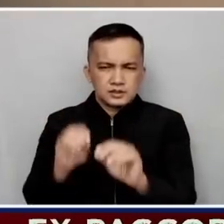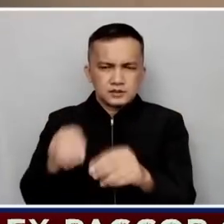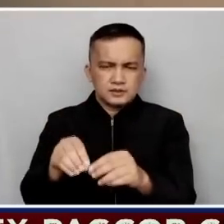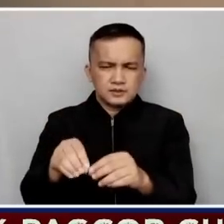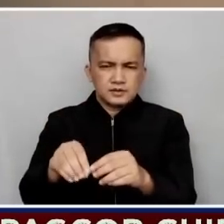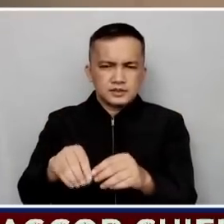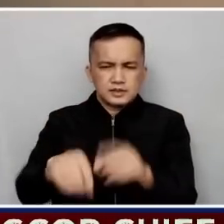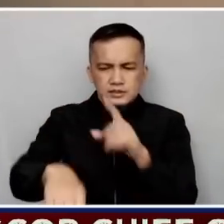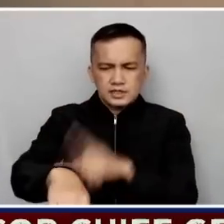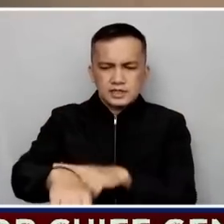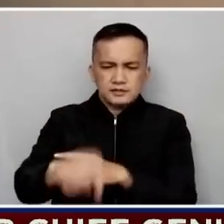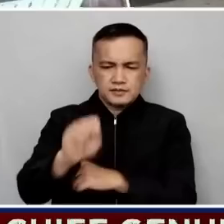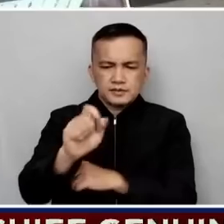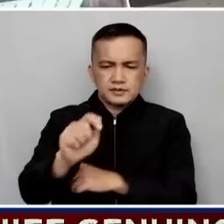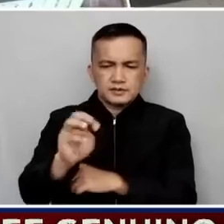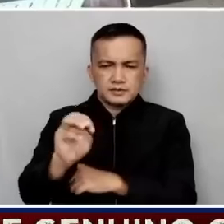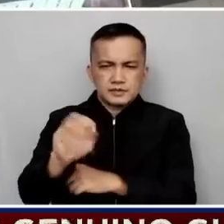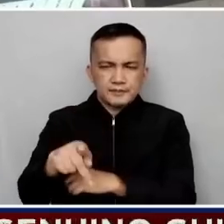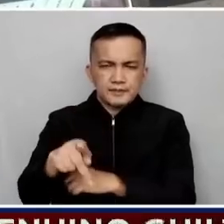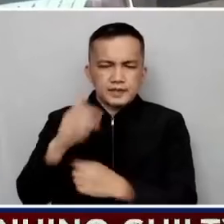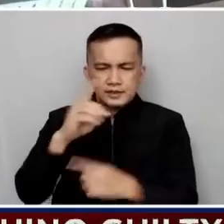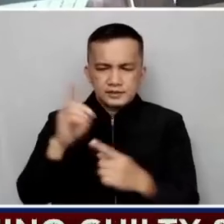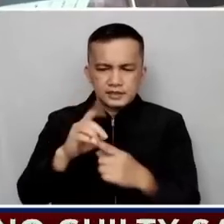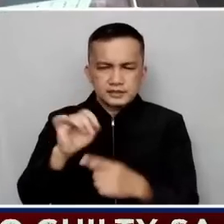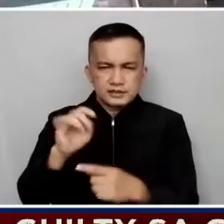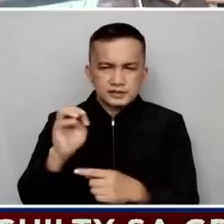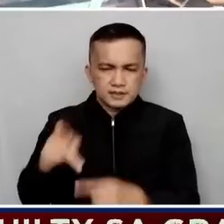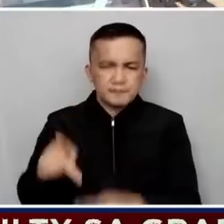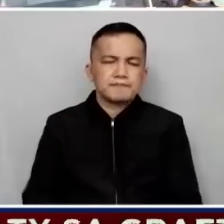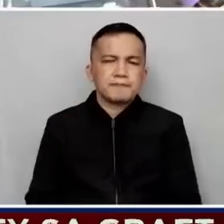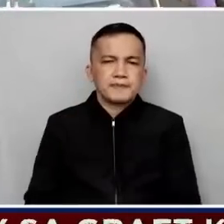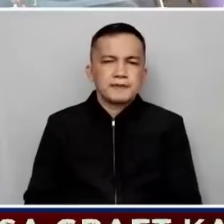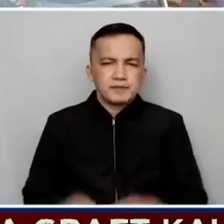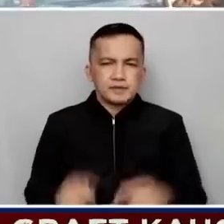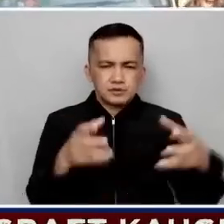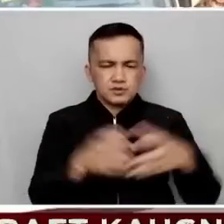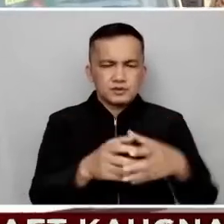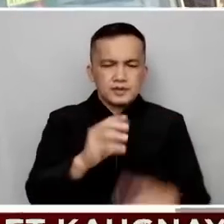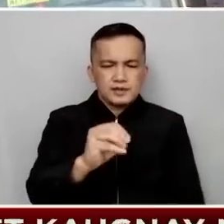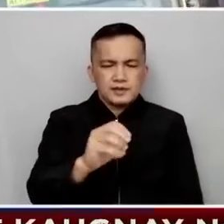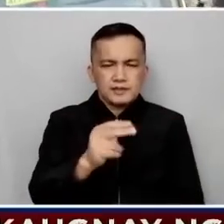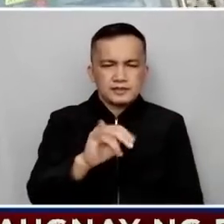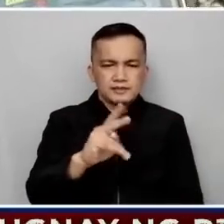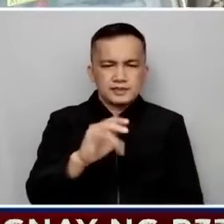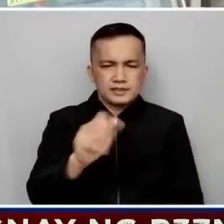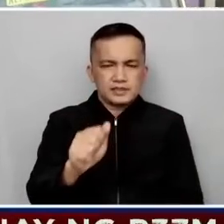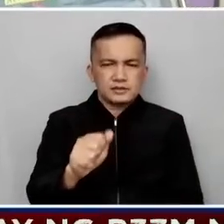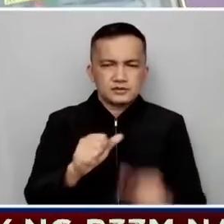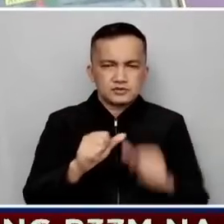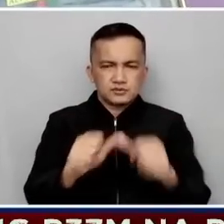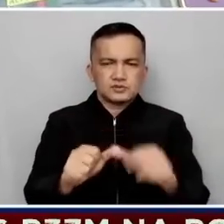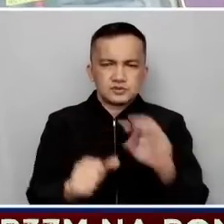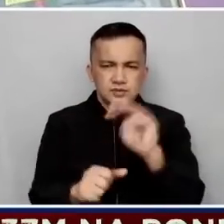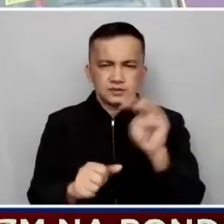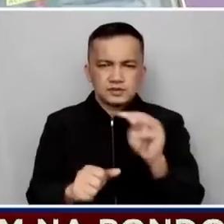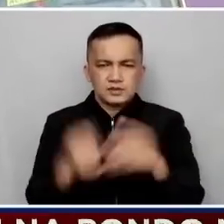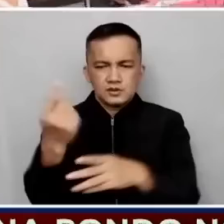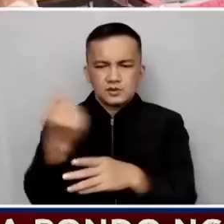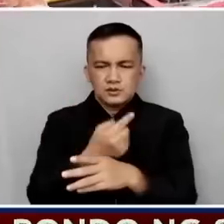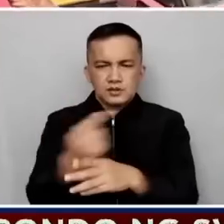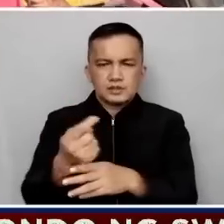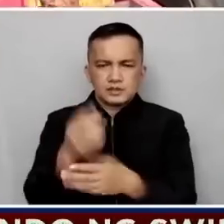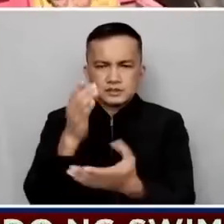timestamp at date stamp. Pero nanindigan pa rin ang grupo ng manibela. Natuloy simula sa Lunes ang isang linggong tigil